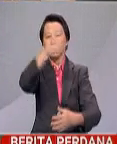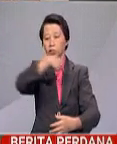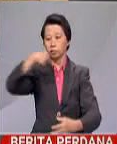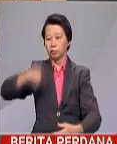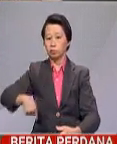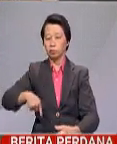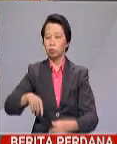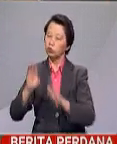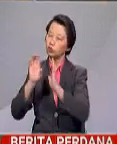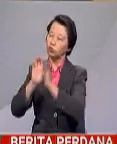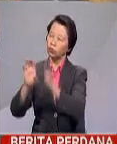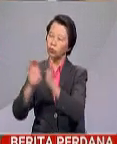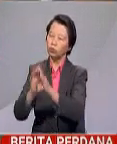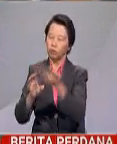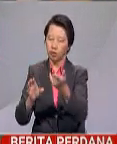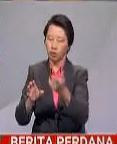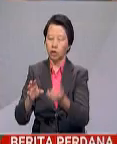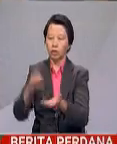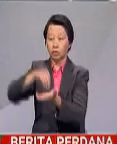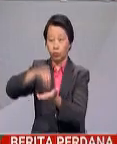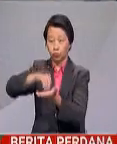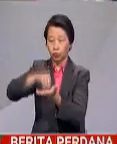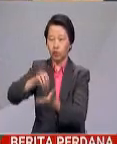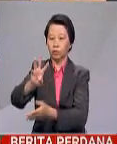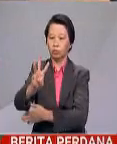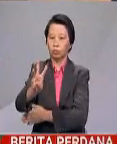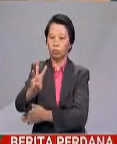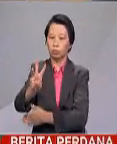Contoh dia macam di Wuhan.